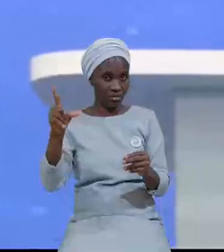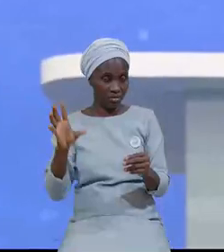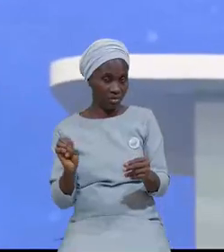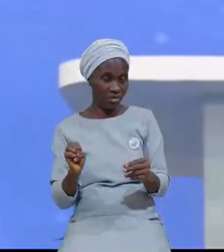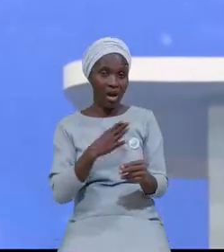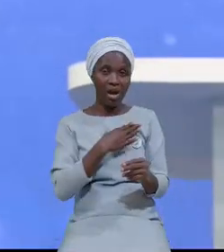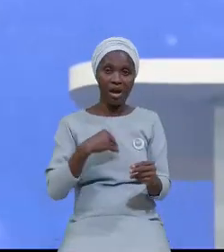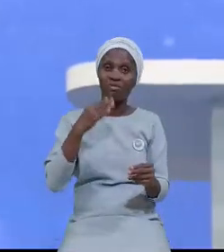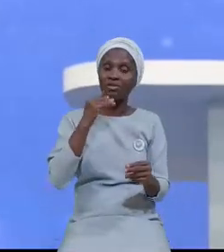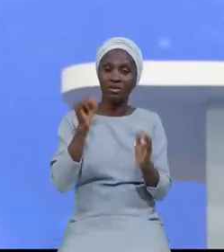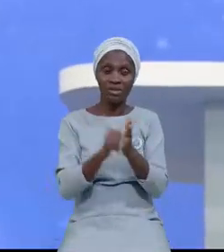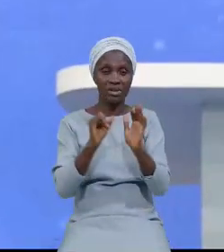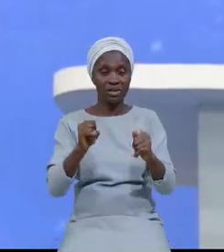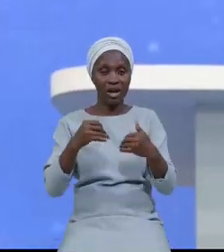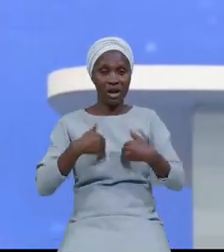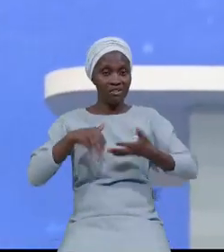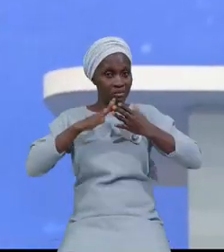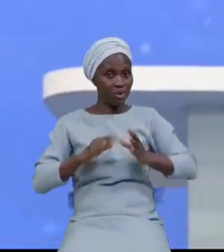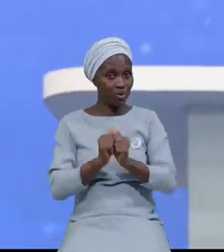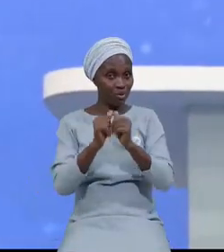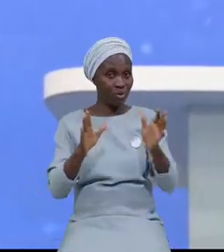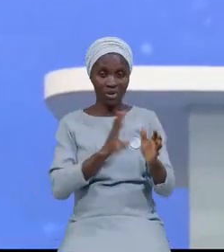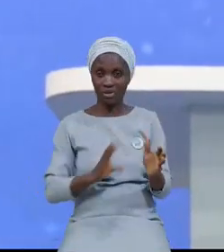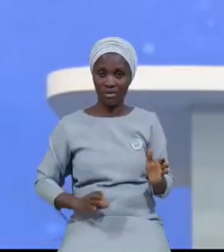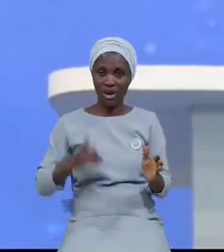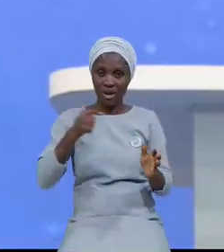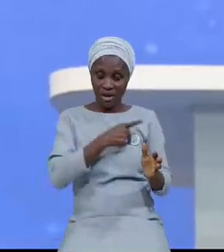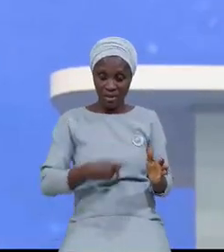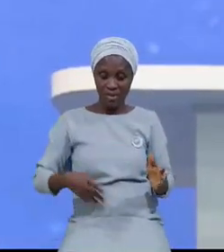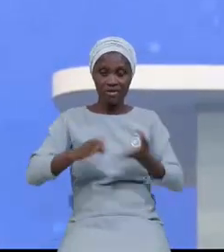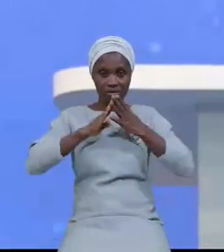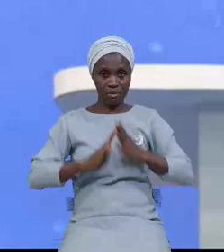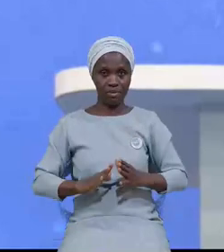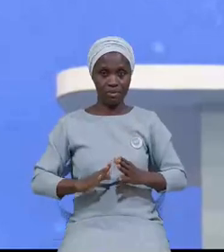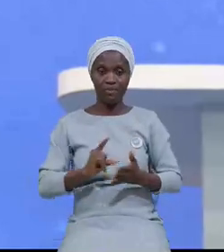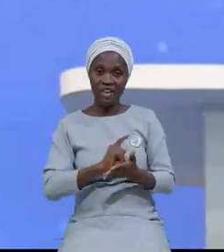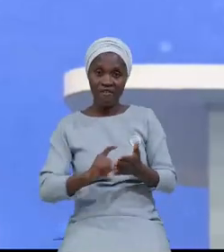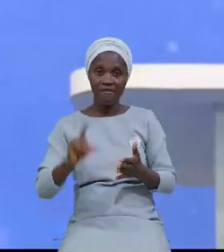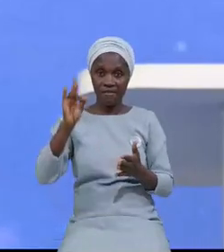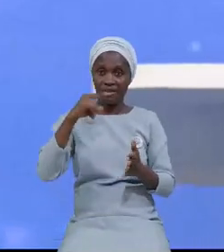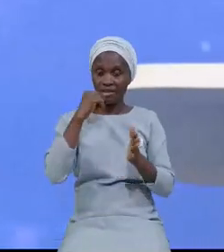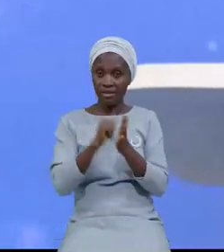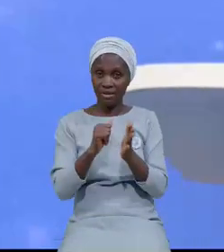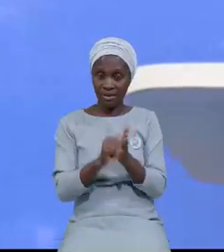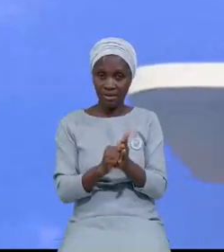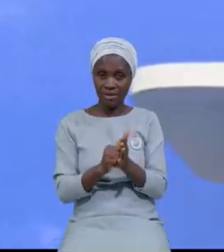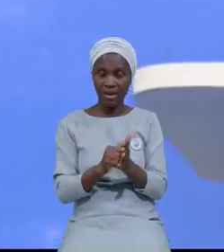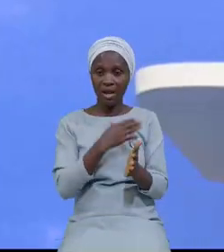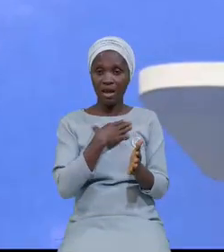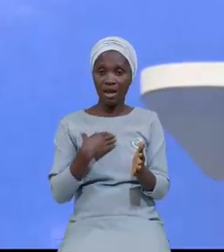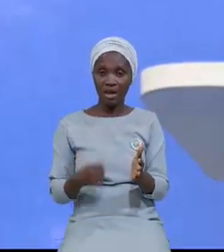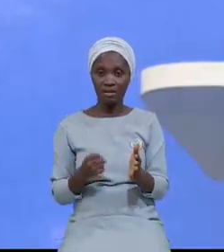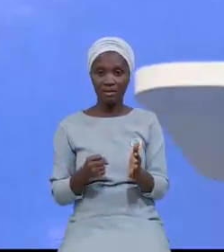Christ le Prince de la paix et dans le verset 18 verset 18 dit car par lui nous